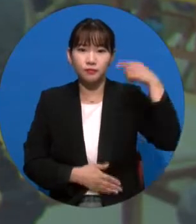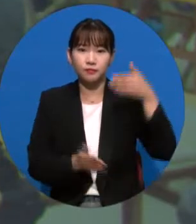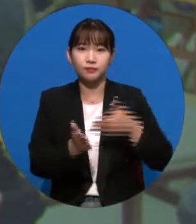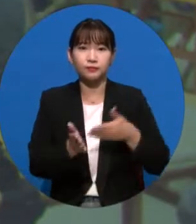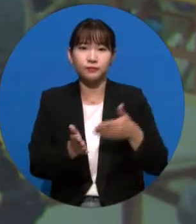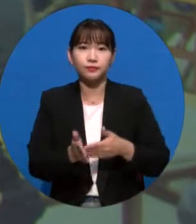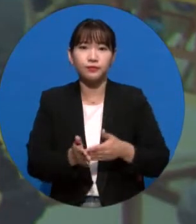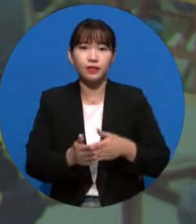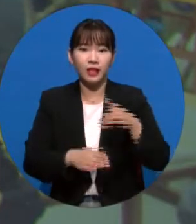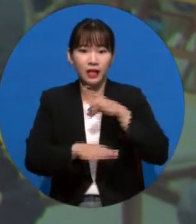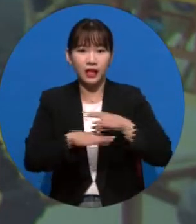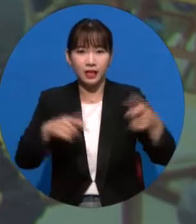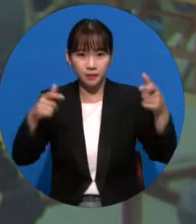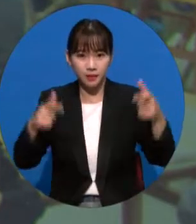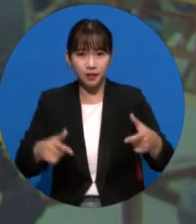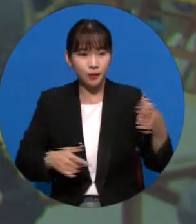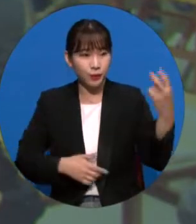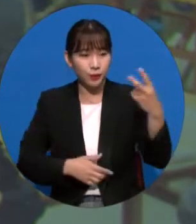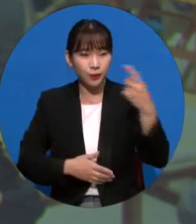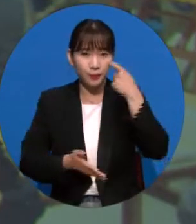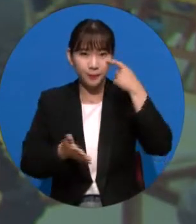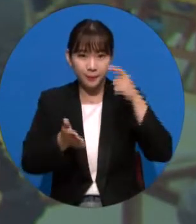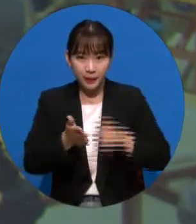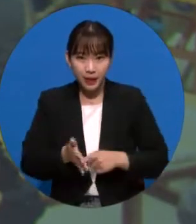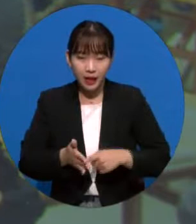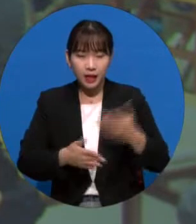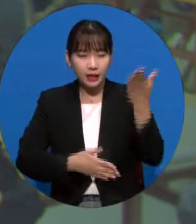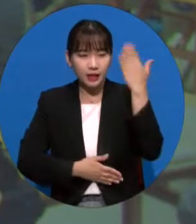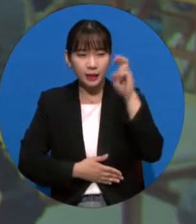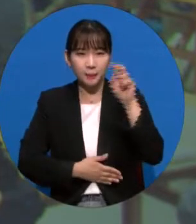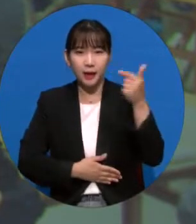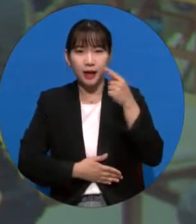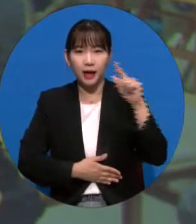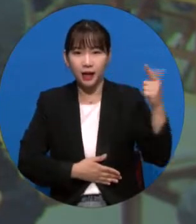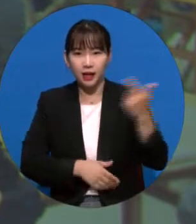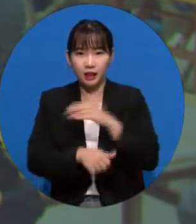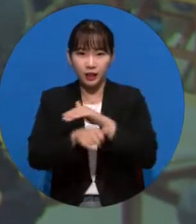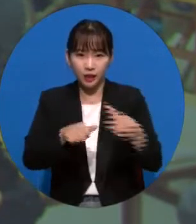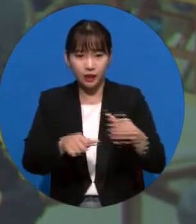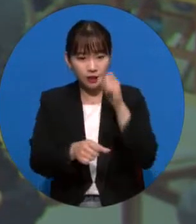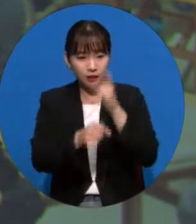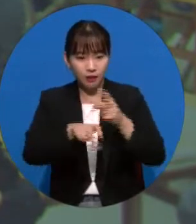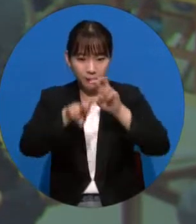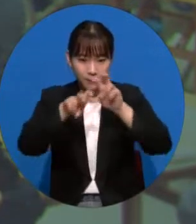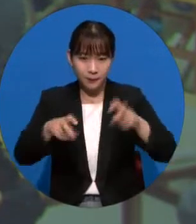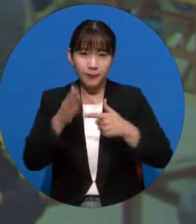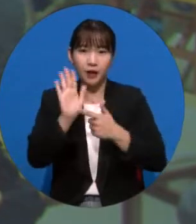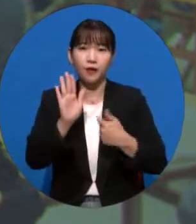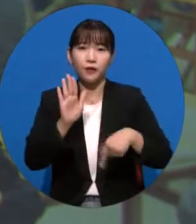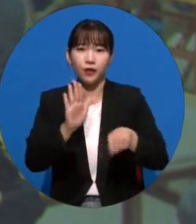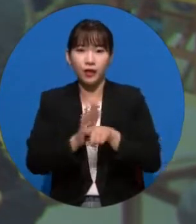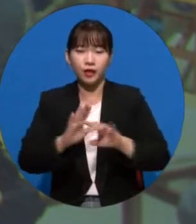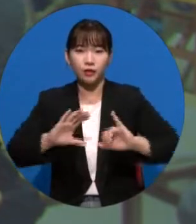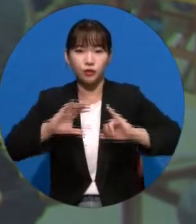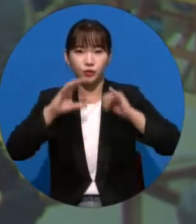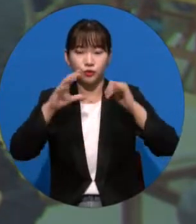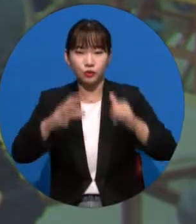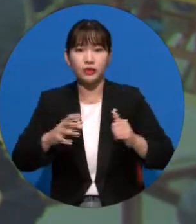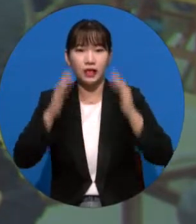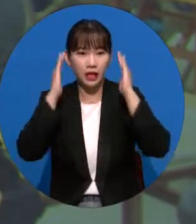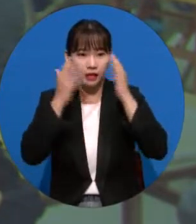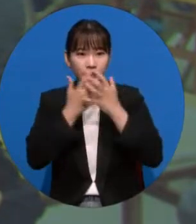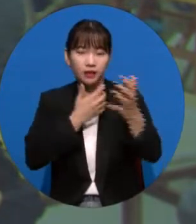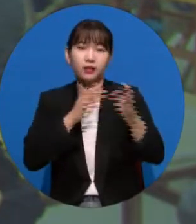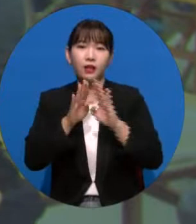다음 뉴스입니다. 해외 남반도에서 잇따라 발견되고 있는 고대 마한 고분군의 성격을 규명하기 위한 국제 학술 대회가